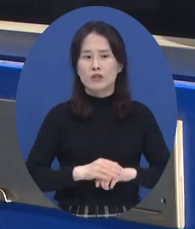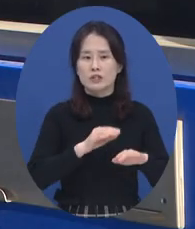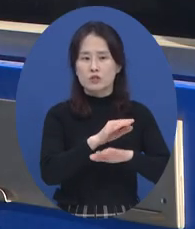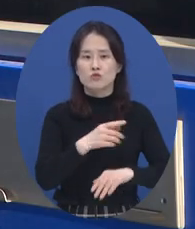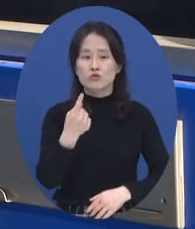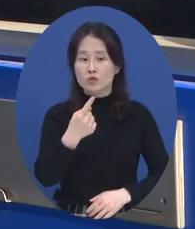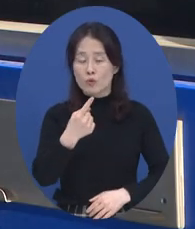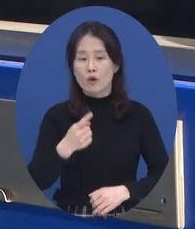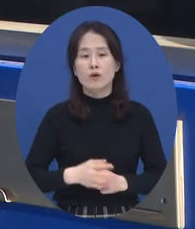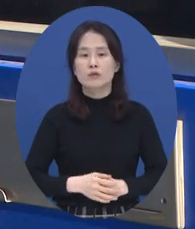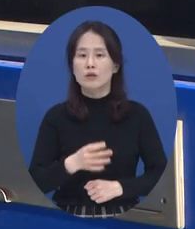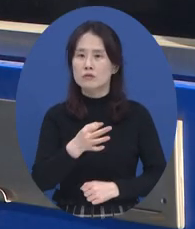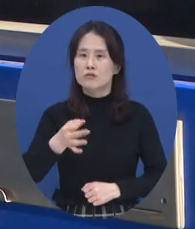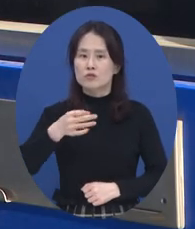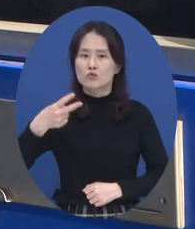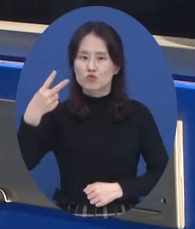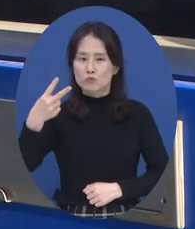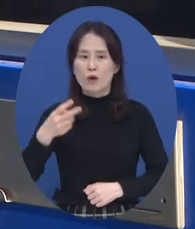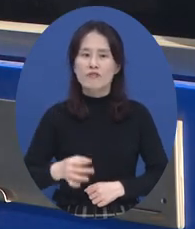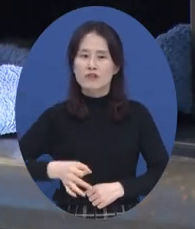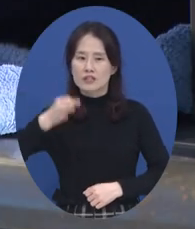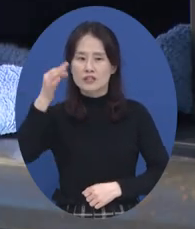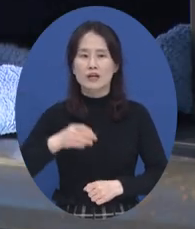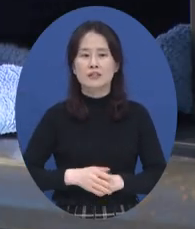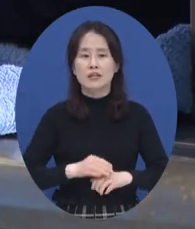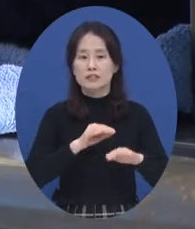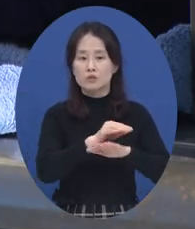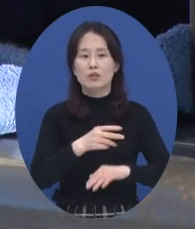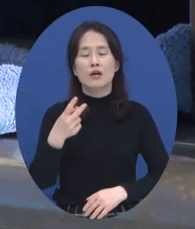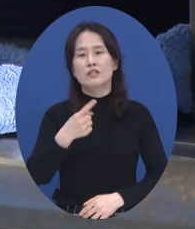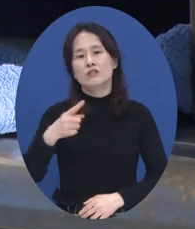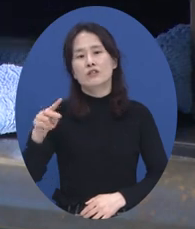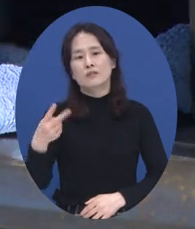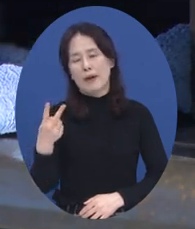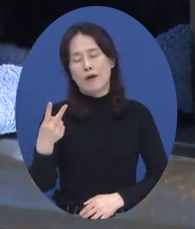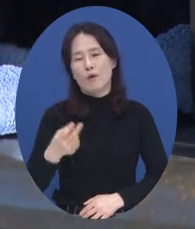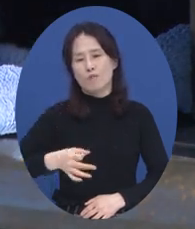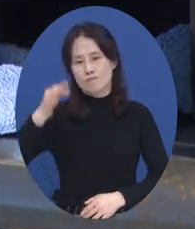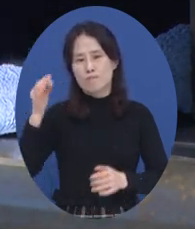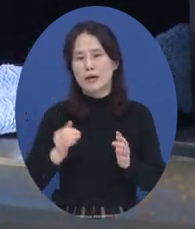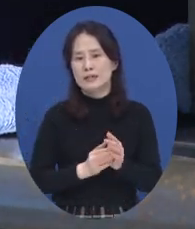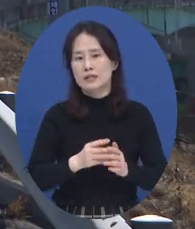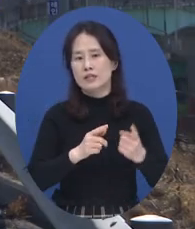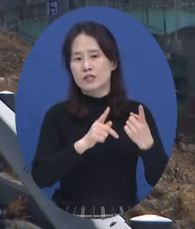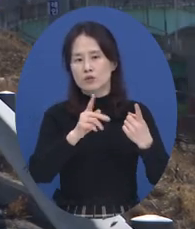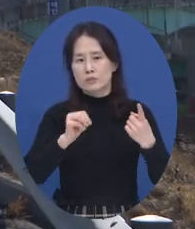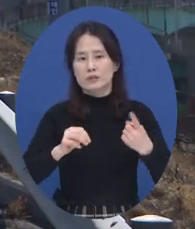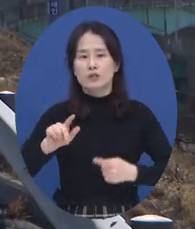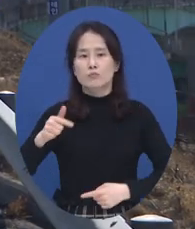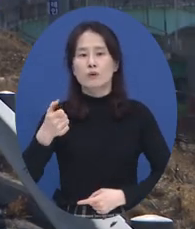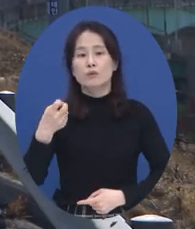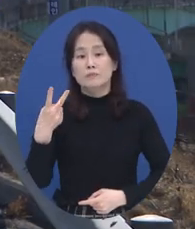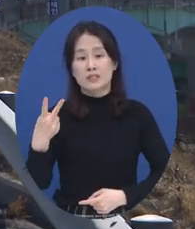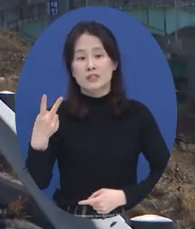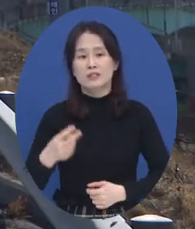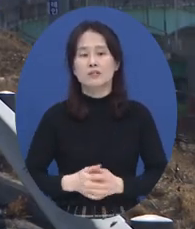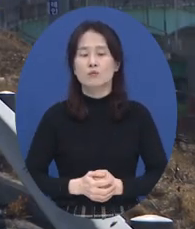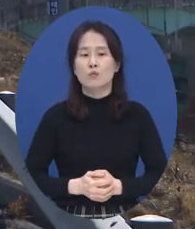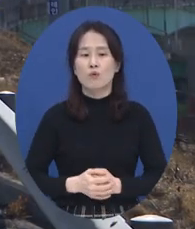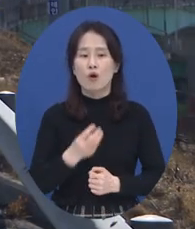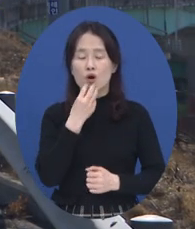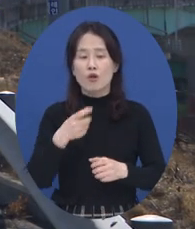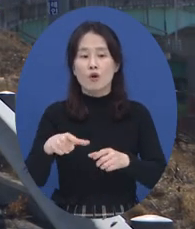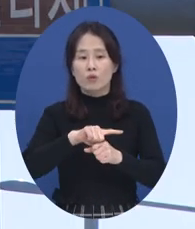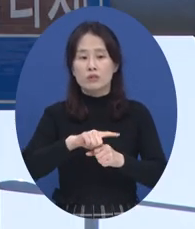통행료는 두 차례 인상돼 소형 자동차의 경우 1,200원이 됐습니다. 1km당 652원으로 수도권